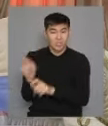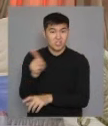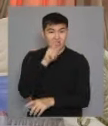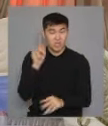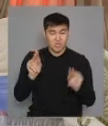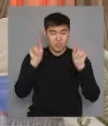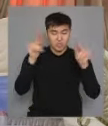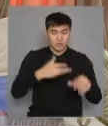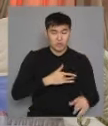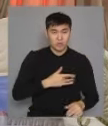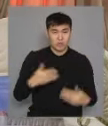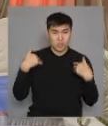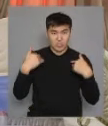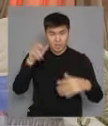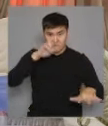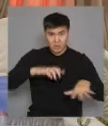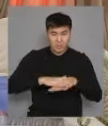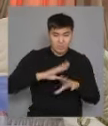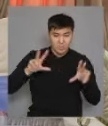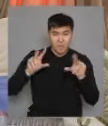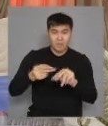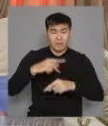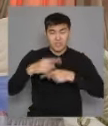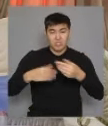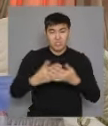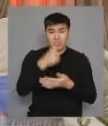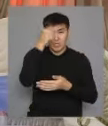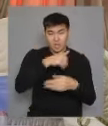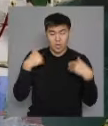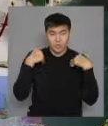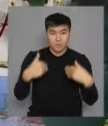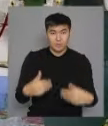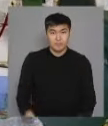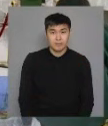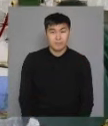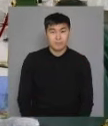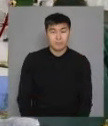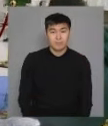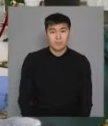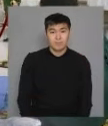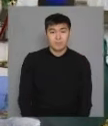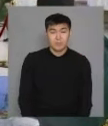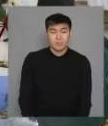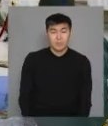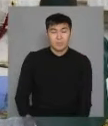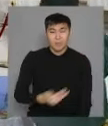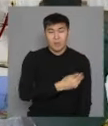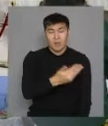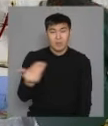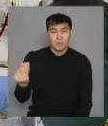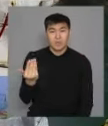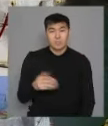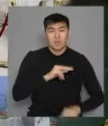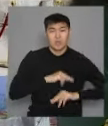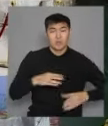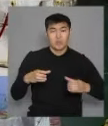жүректен құттықтаймыз. Еліміз аман, жұртымыз тыныш болсын. Келе жатқан жаңа жылымыз құтты болсын. Осы шараға жиналған барша